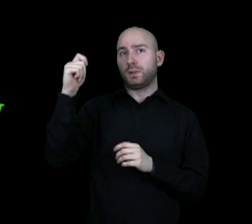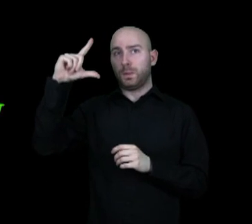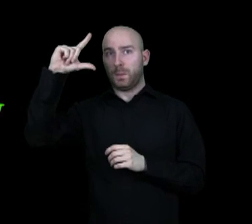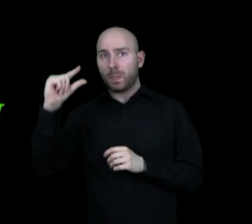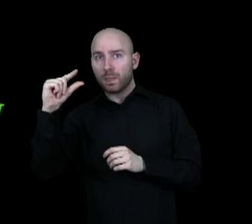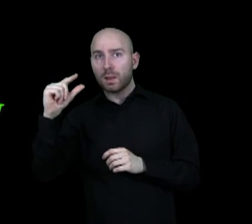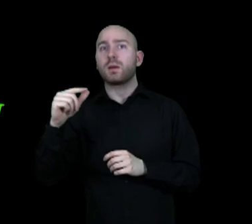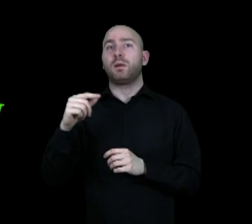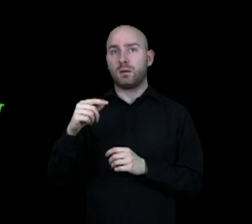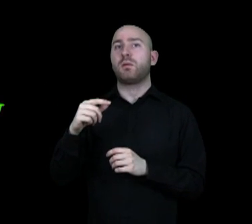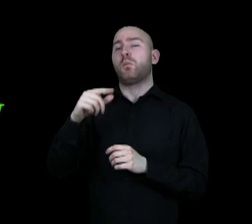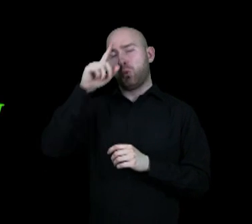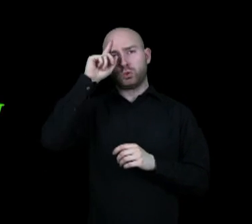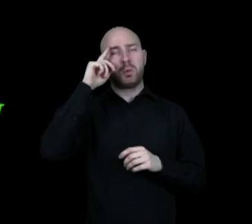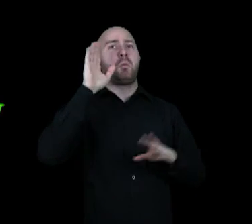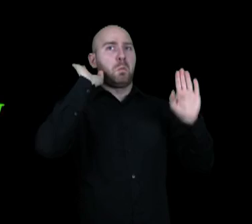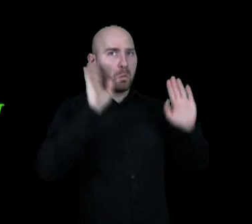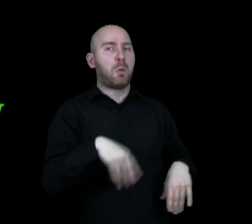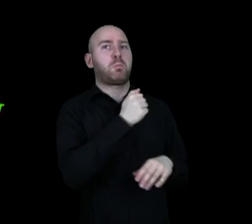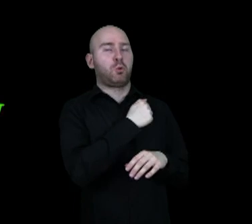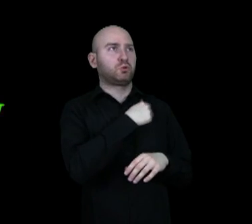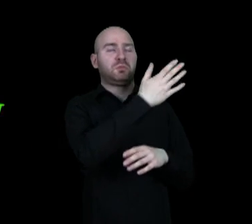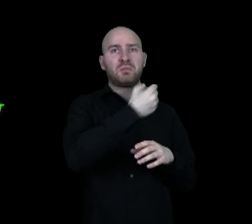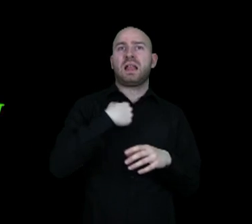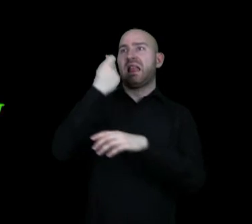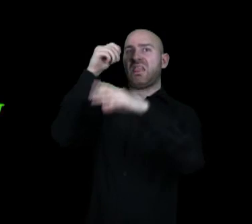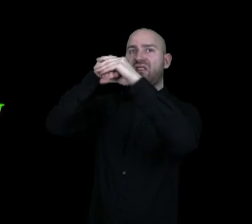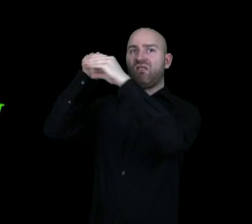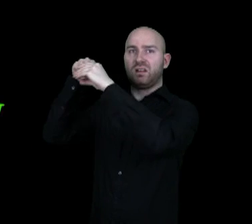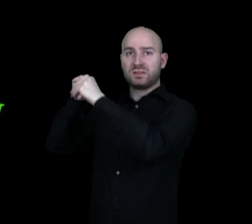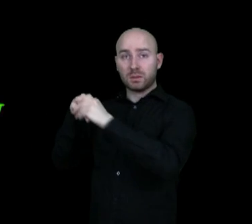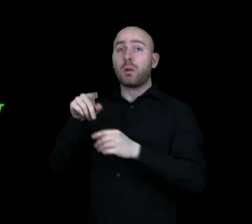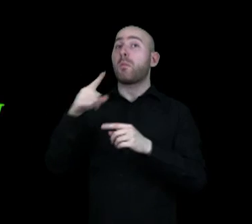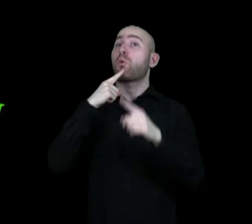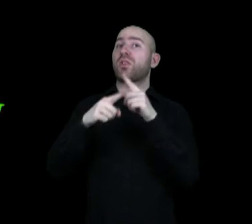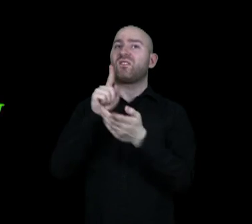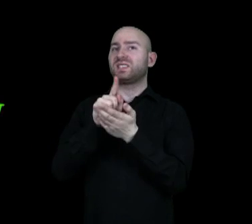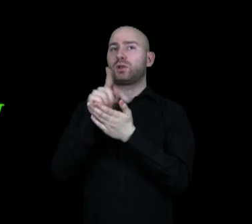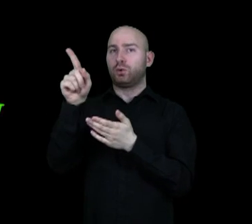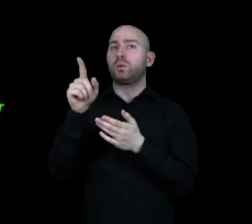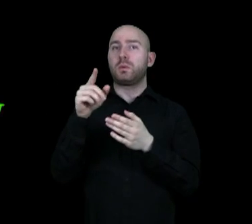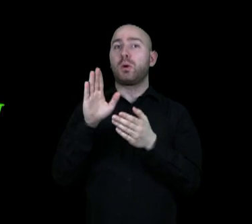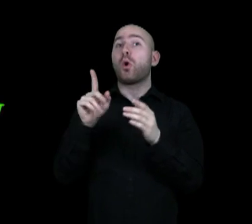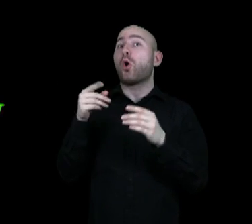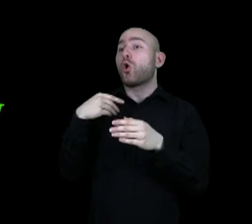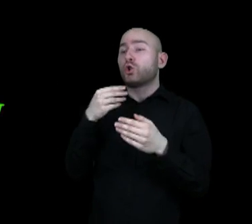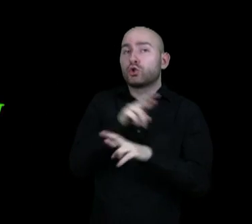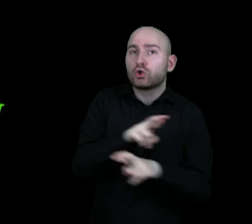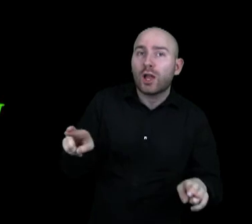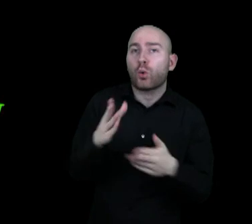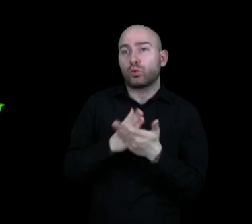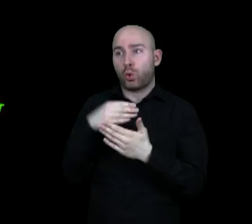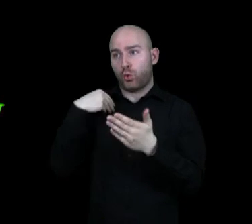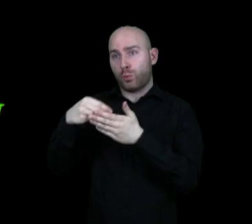W polityce fiskalnej bezpośrednio kupujecie więcej dóbr i usług, zwykle zwiększając swój dług. Polityką